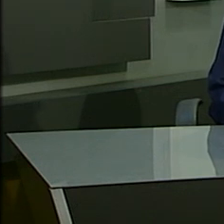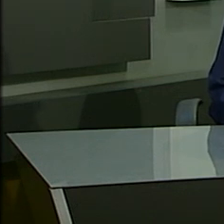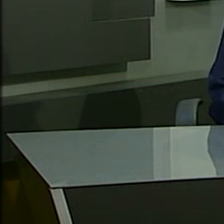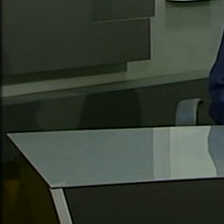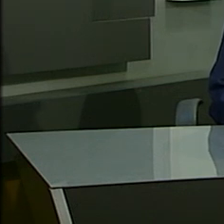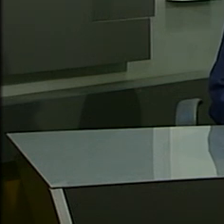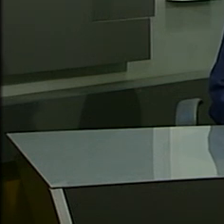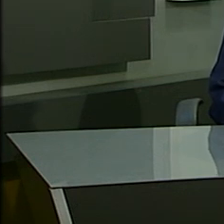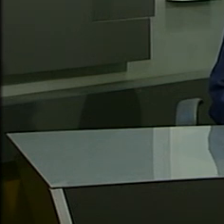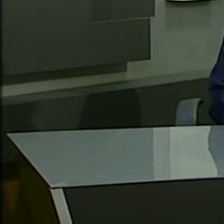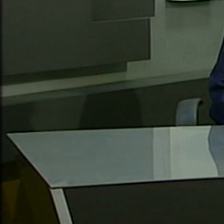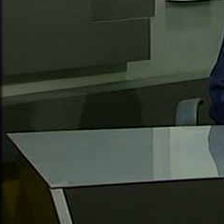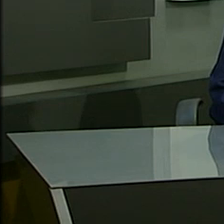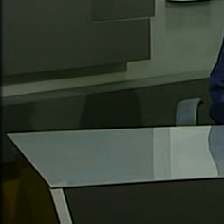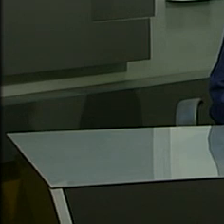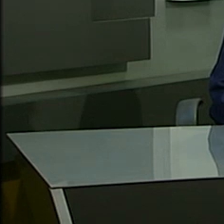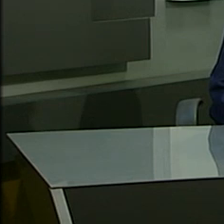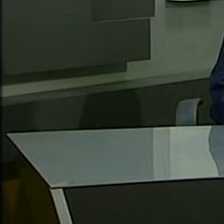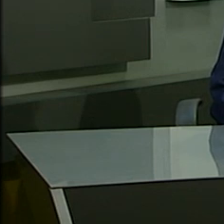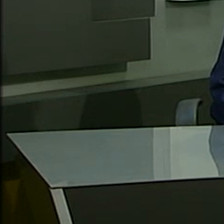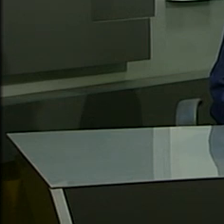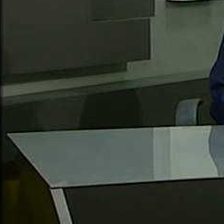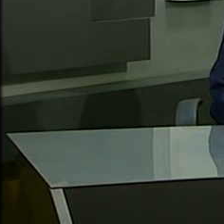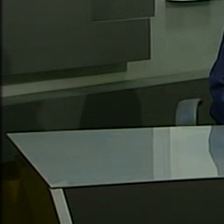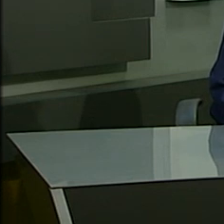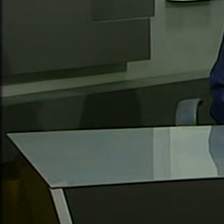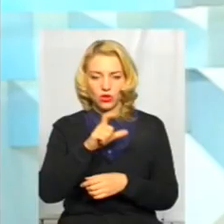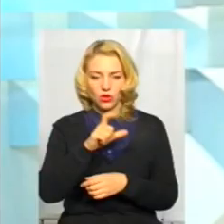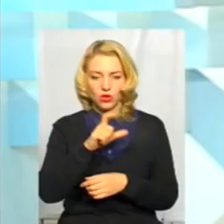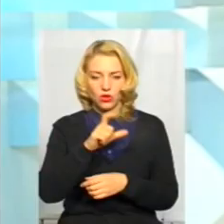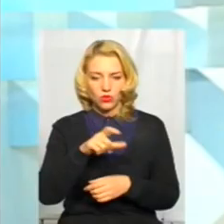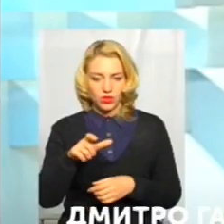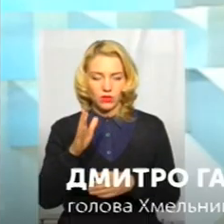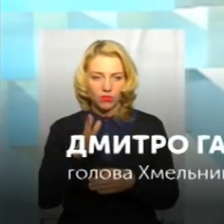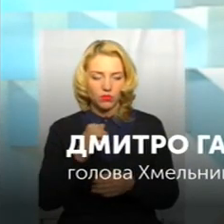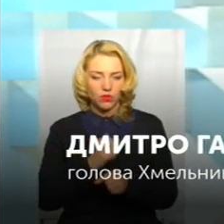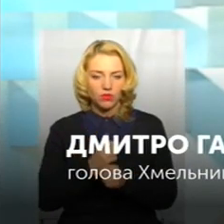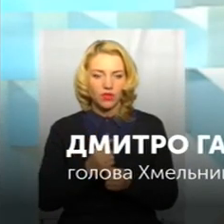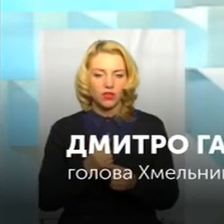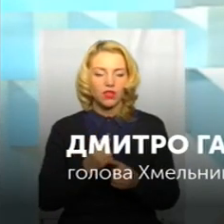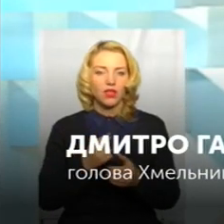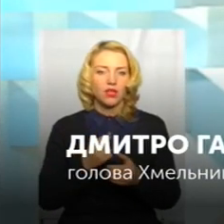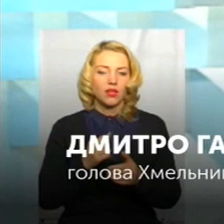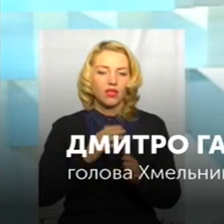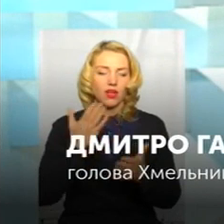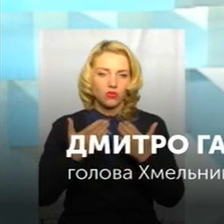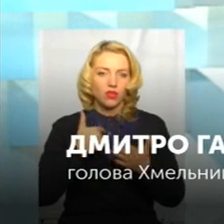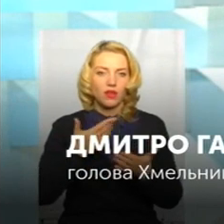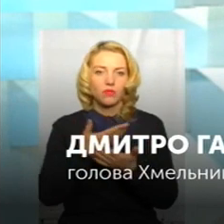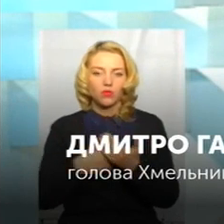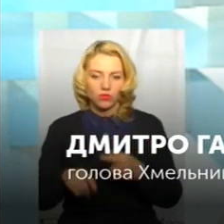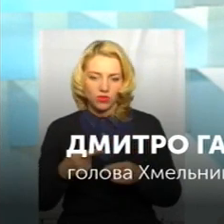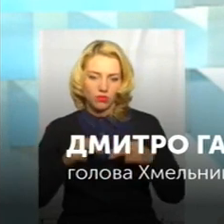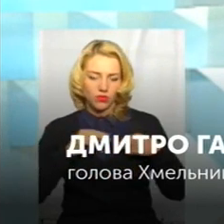офіційно призначили на посаду голови Хмельницької облдержадміністрації. Є багато спеціалістів, фахівців, так,